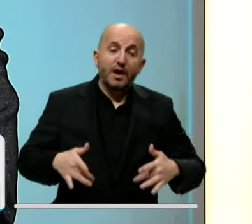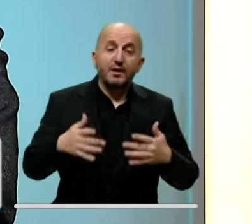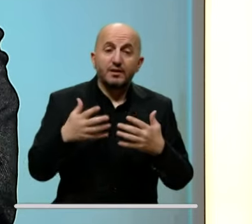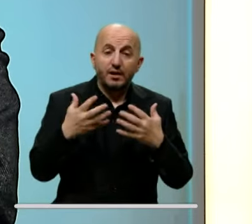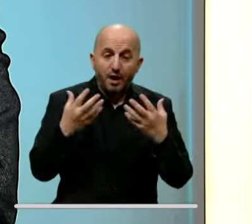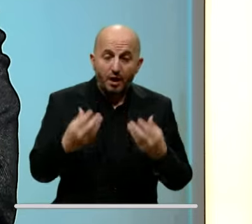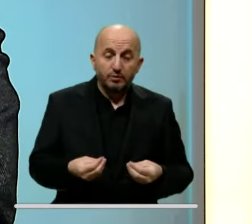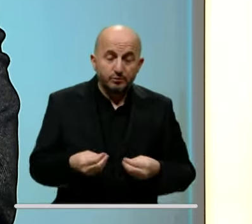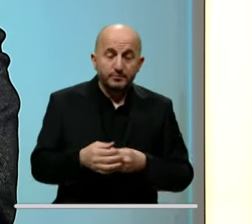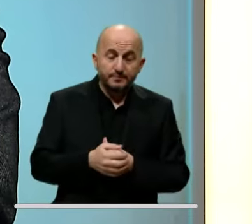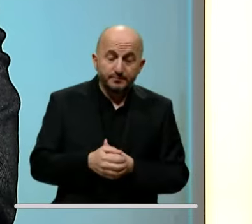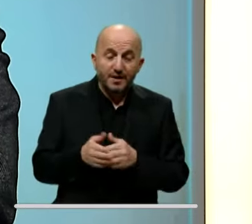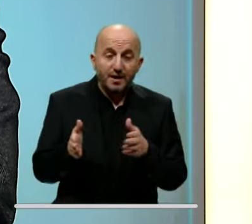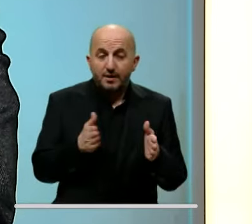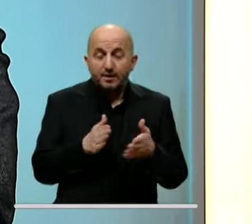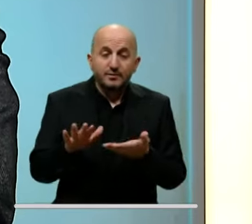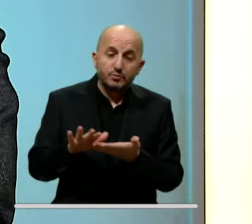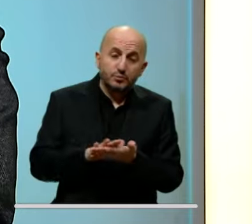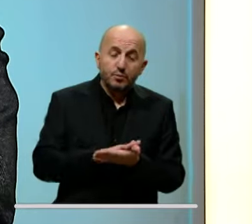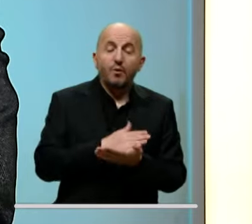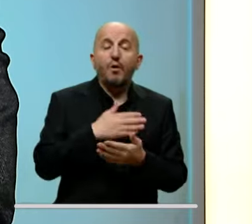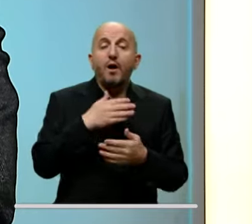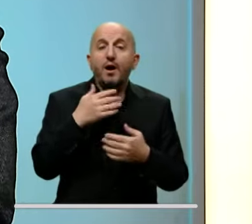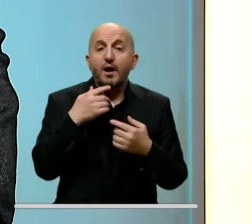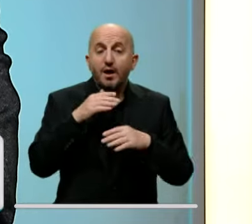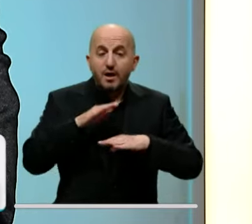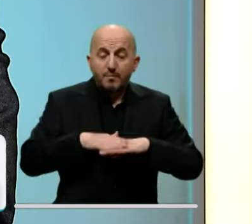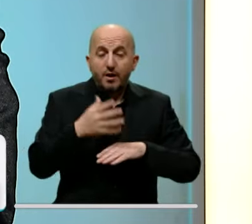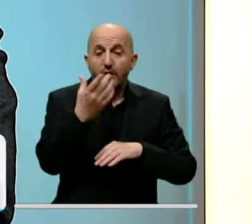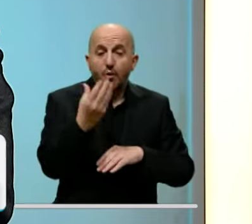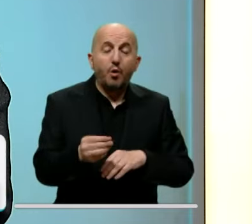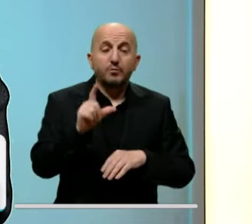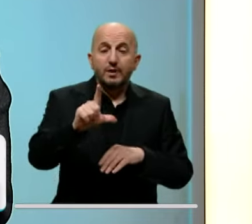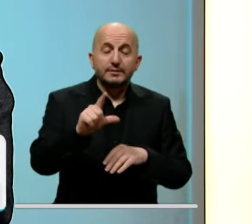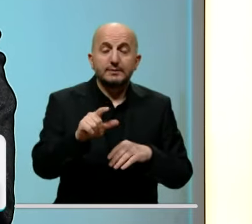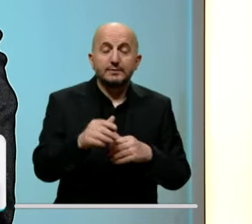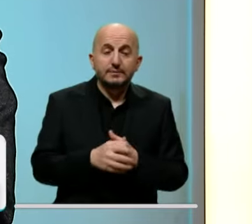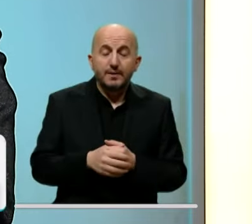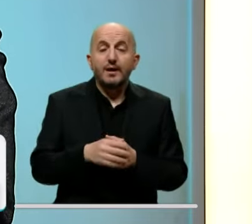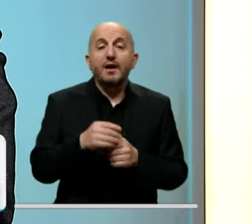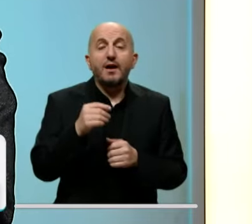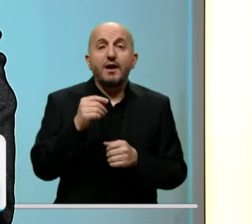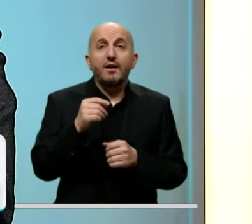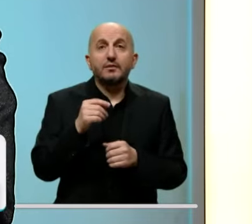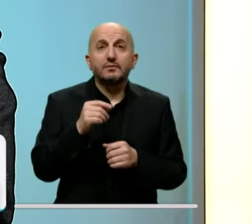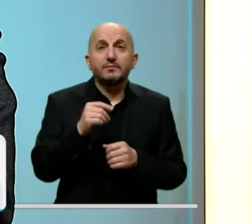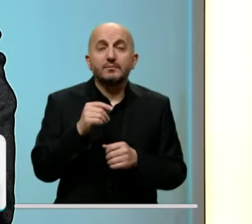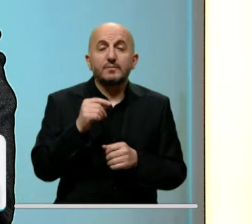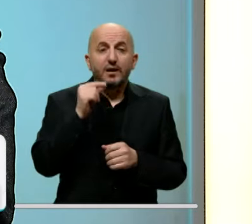önce söylediğimiz gibi ve aralarında sulh yaparak olmalıdır Aksi takdirde e beyefendi